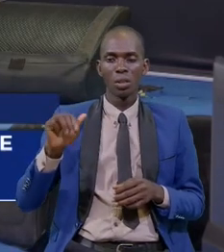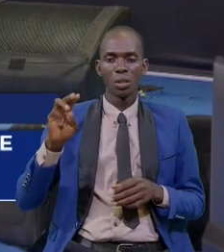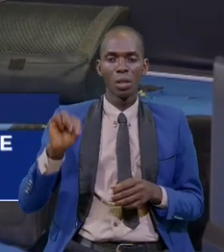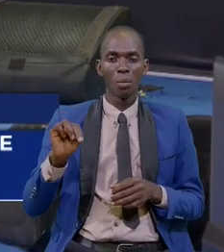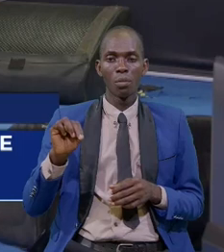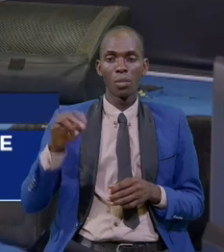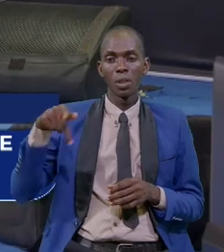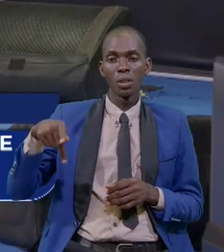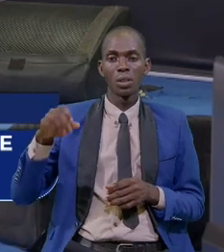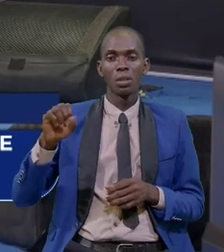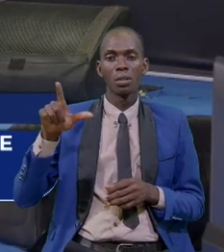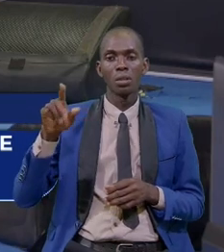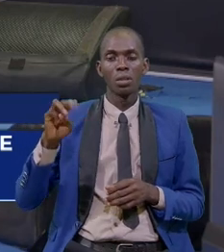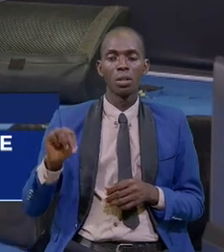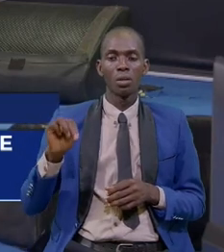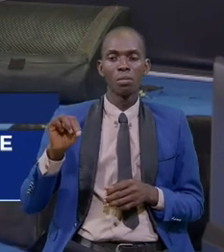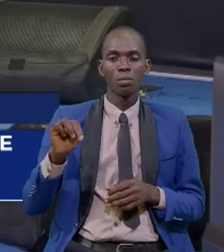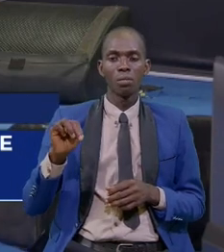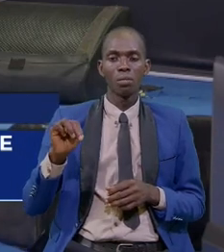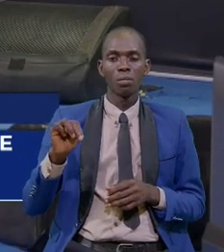dans Somme.